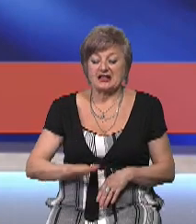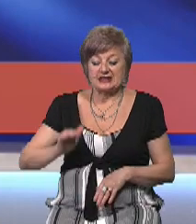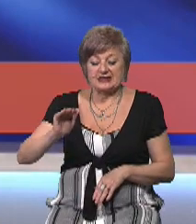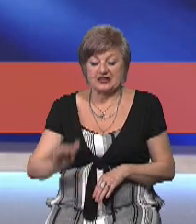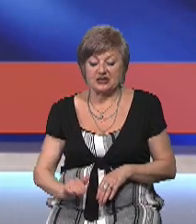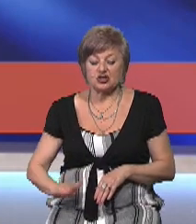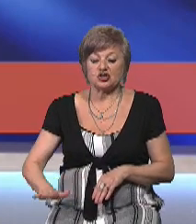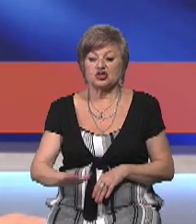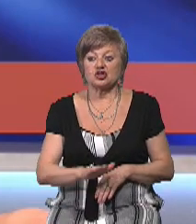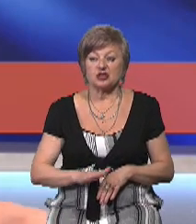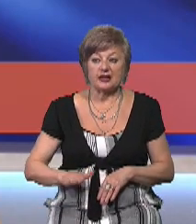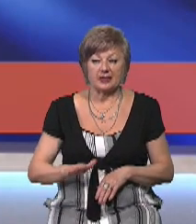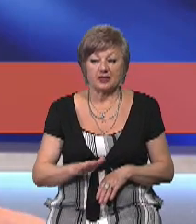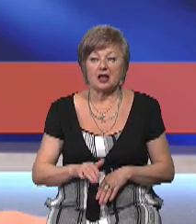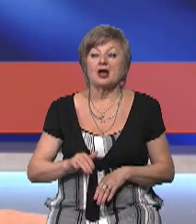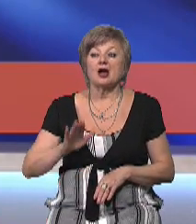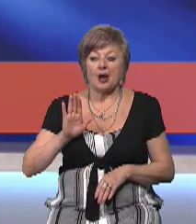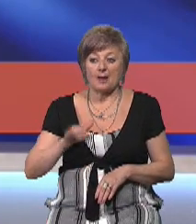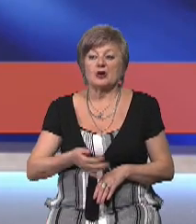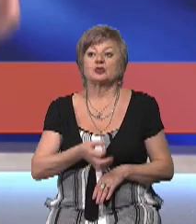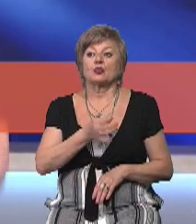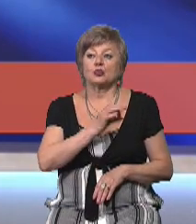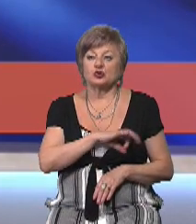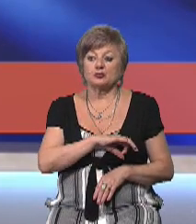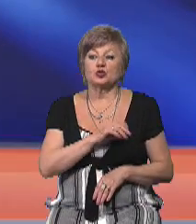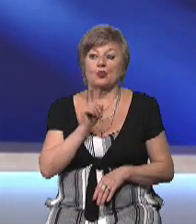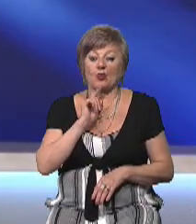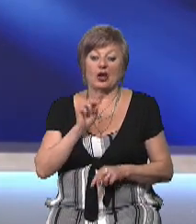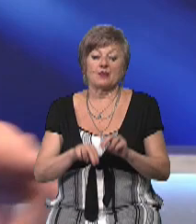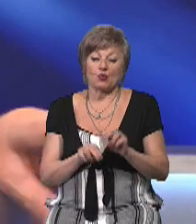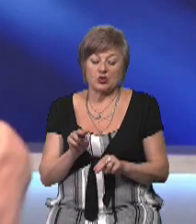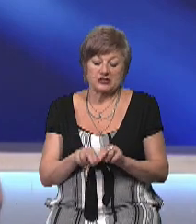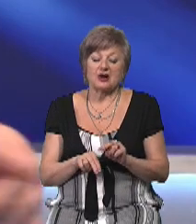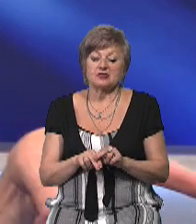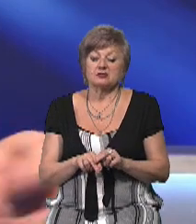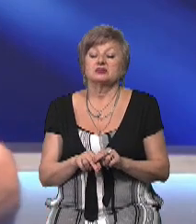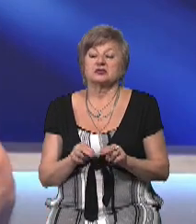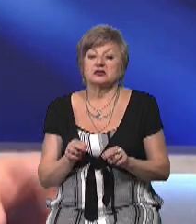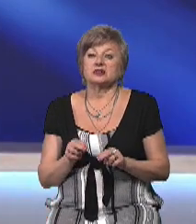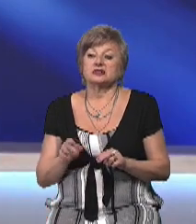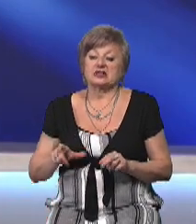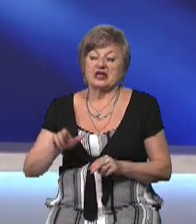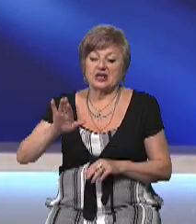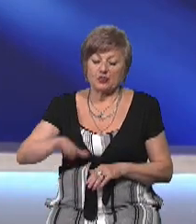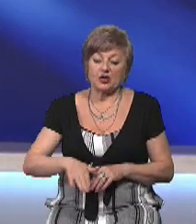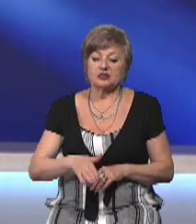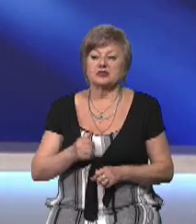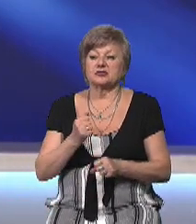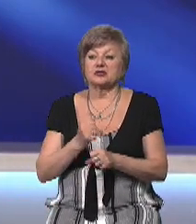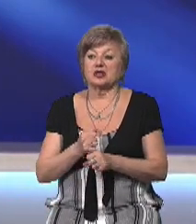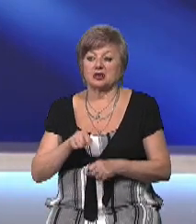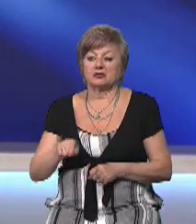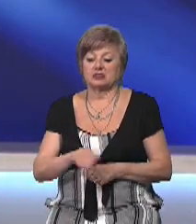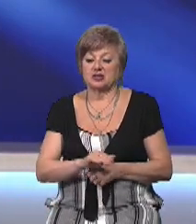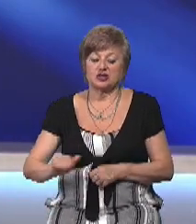от, потерна, і, до речі, потім використовували, поки не відбудували Дніпрогес, як транспортну сполуку, так, між берегами. І